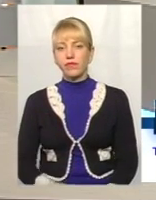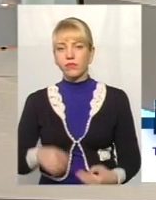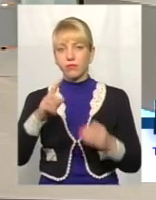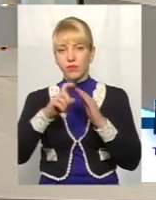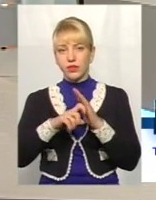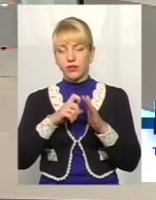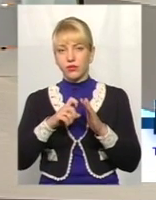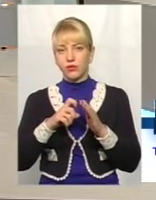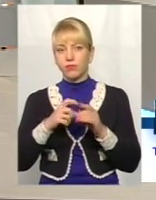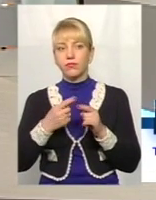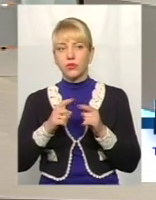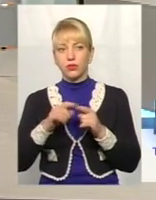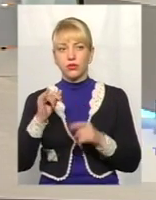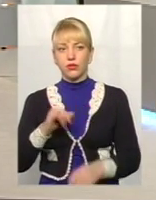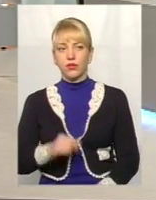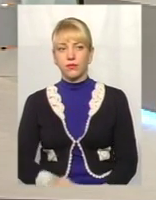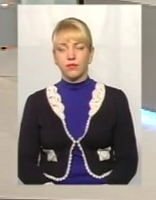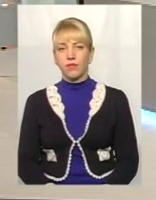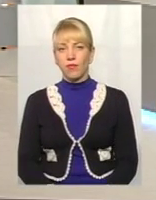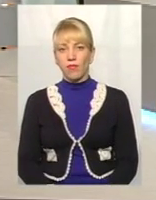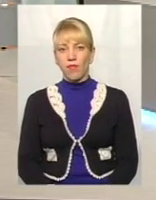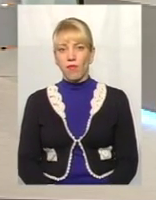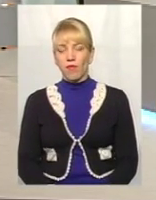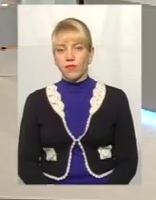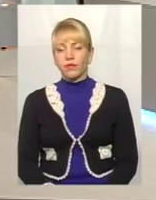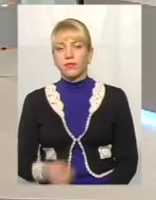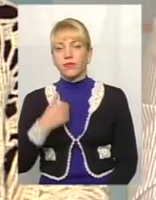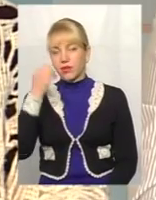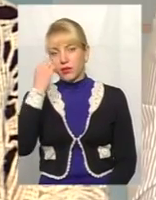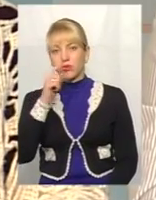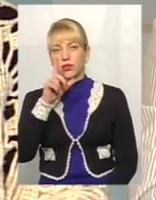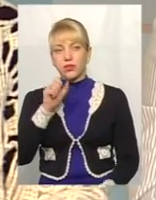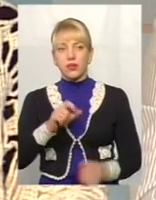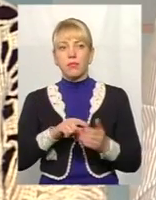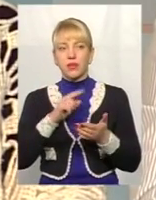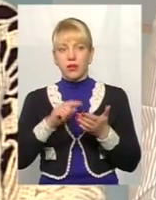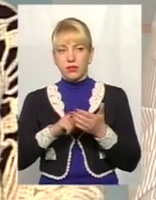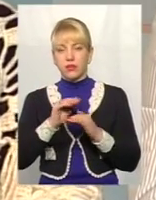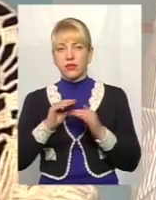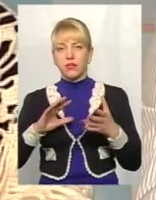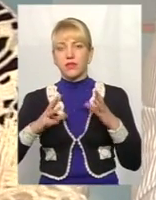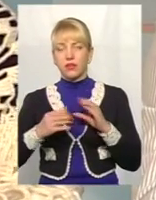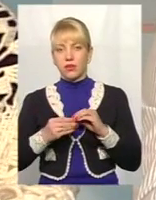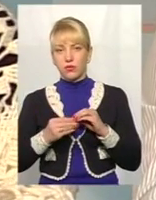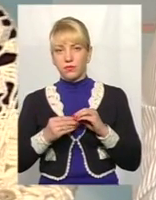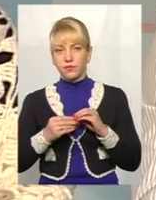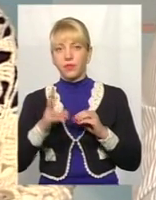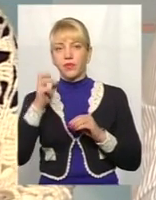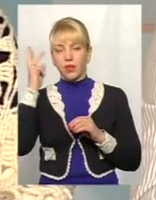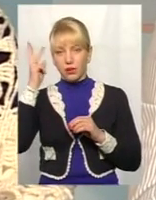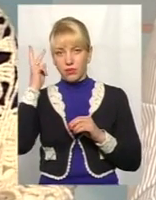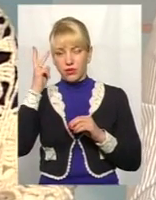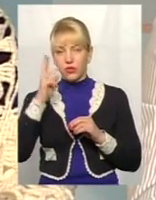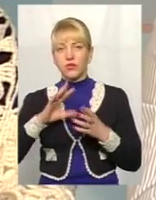пізнають цю історію? Дякую за запитання. Насправді так. Тобто діти загалом на Хмельниччині